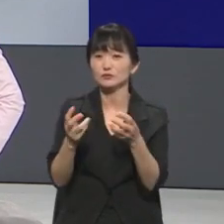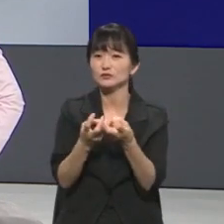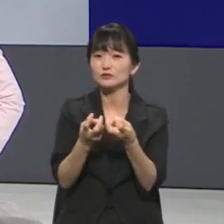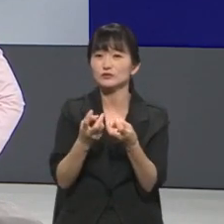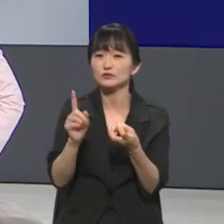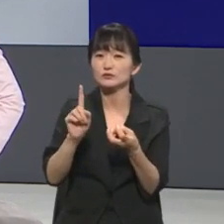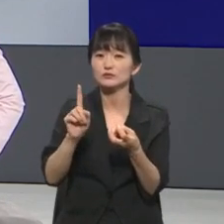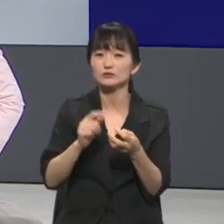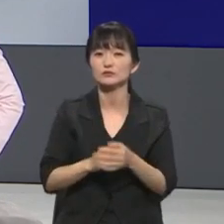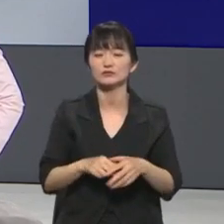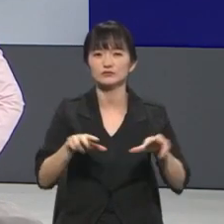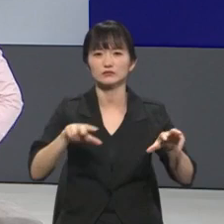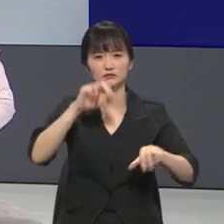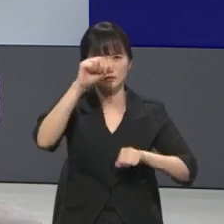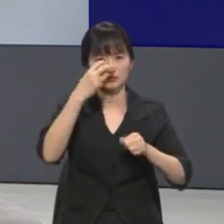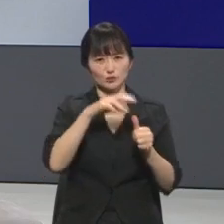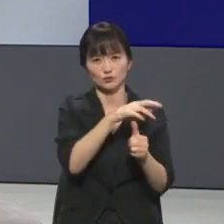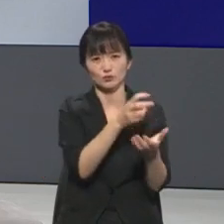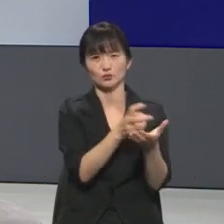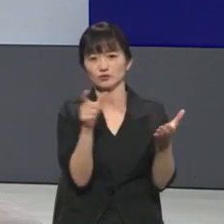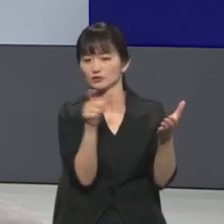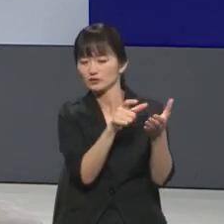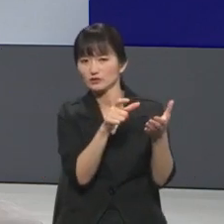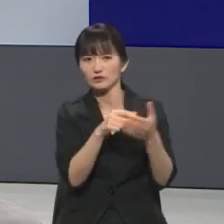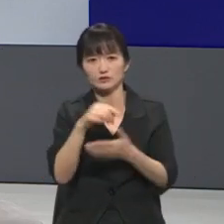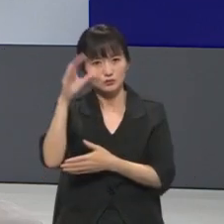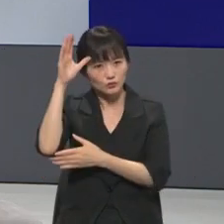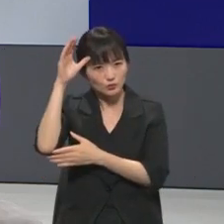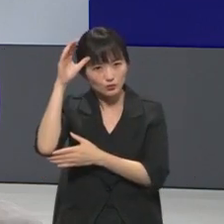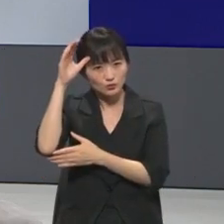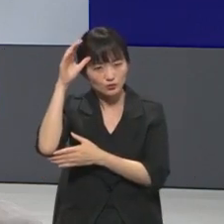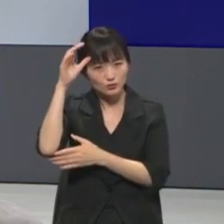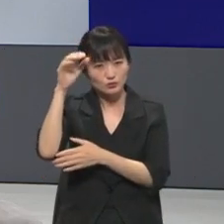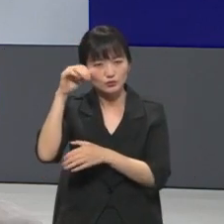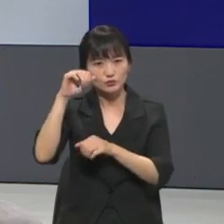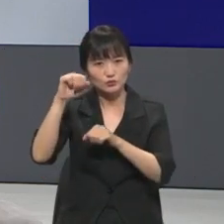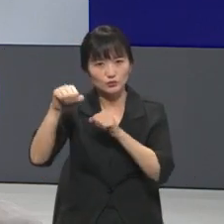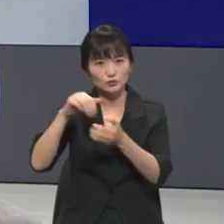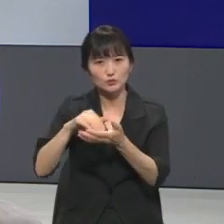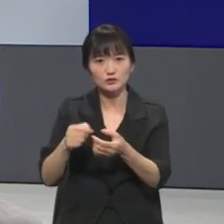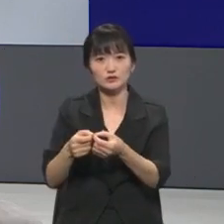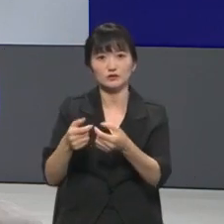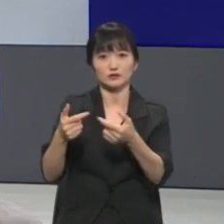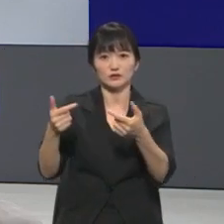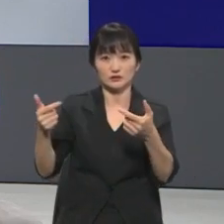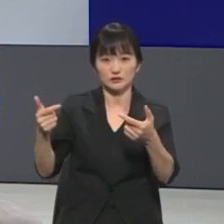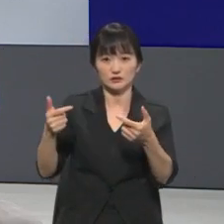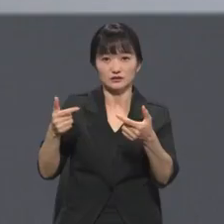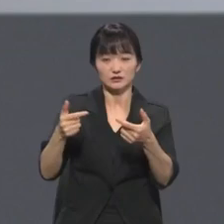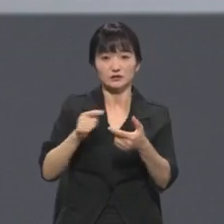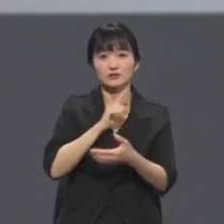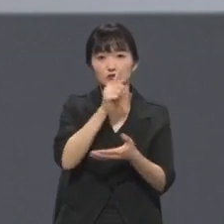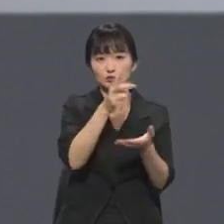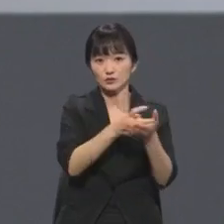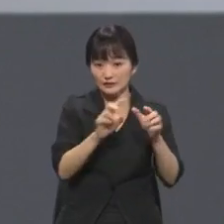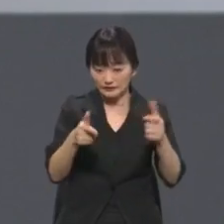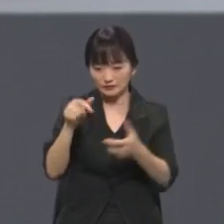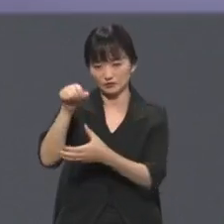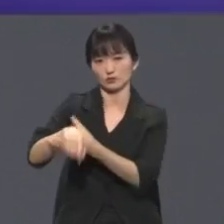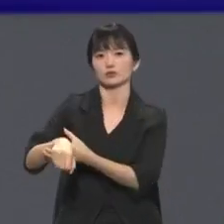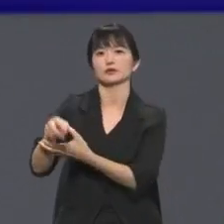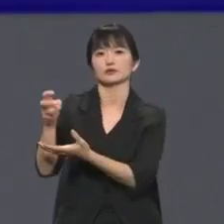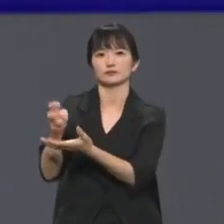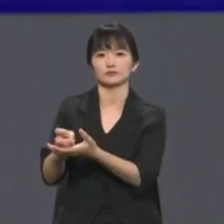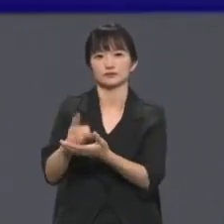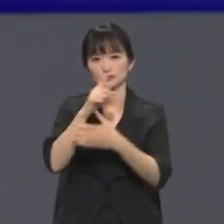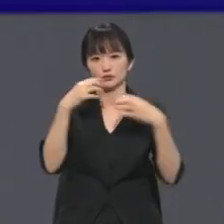없을까요? 현행 동물보호법은 이 반려동물 생산업을 신고제가 아닌 허가제로 하고 있습니다. 앞서 정부가 동물 학대나